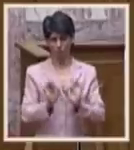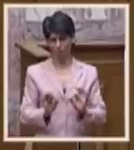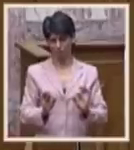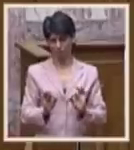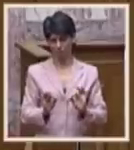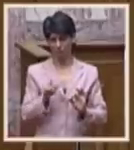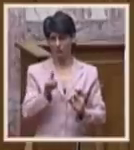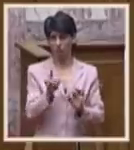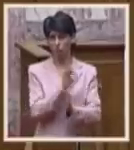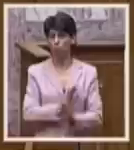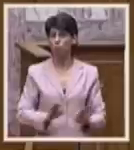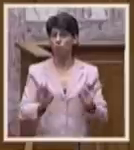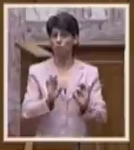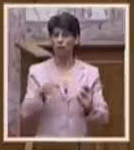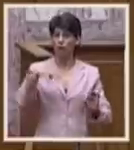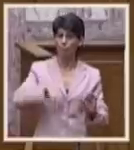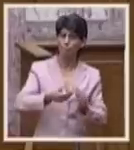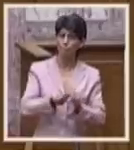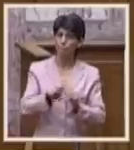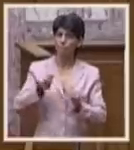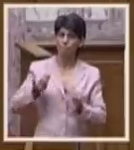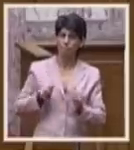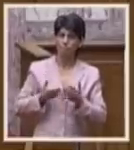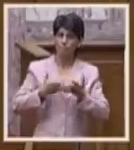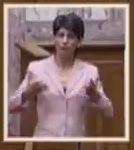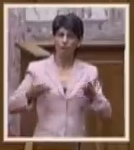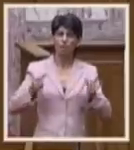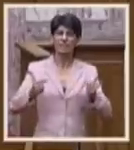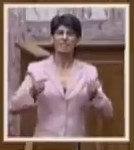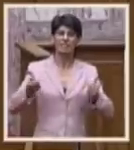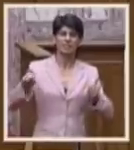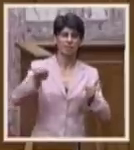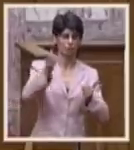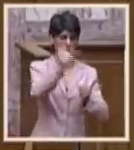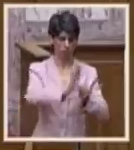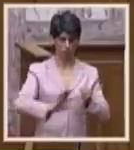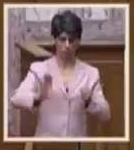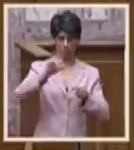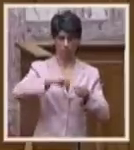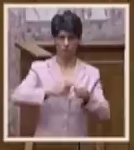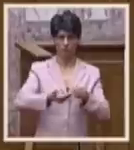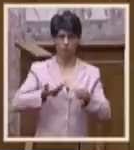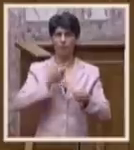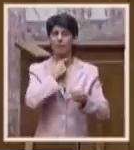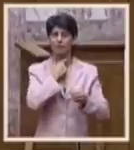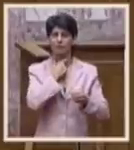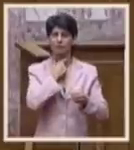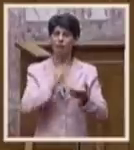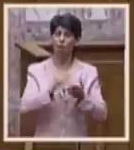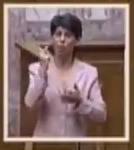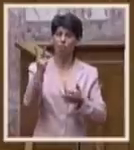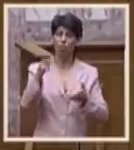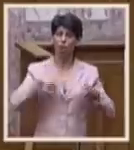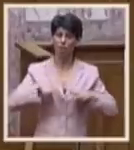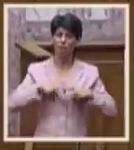Μια πρόβλεψη που έγινε σε εποχή πριν μεγαλώσει η κρίση χρέους στην Ευρώπη, πριν χρειαστεί και άλλες δύο χώρες της Ευρωζώνης